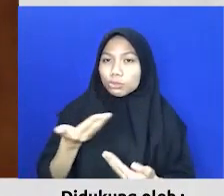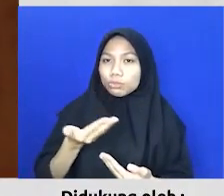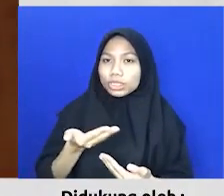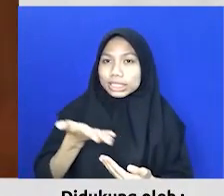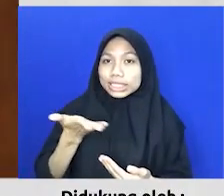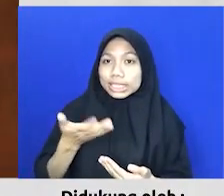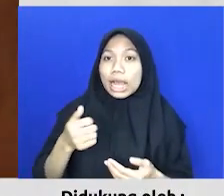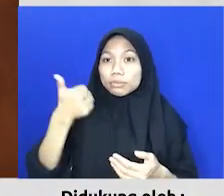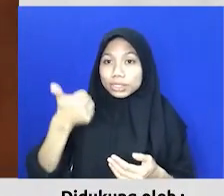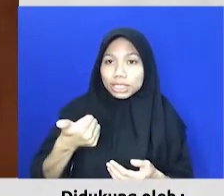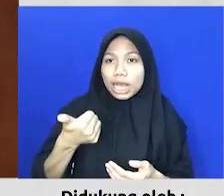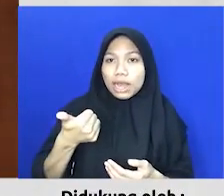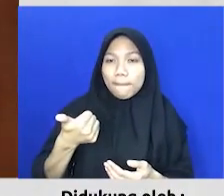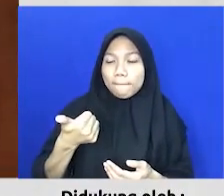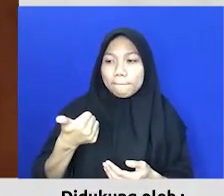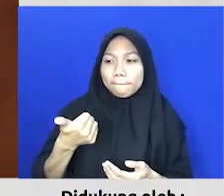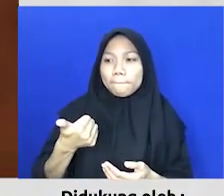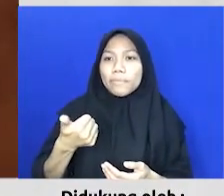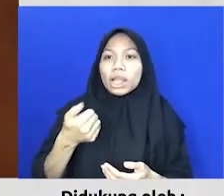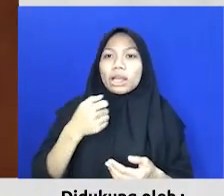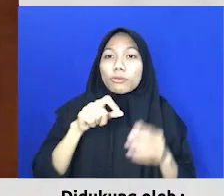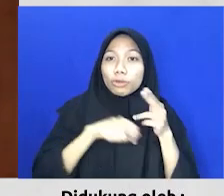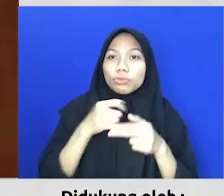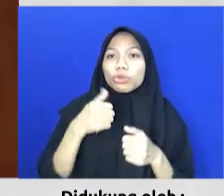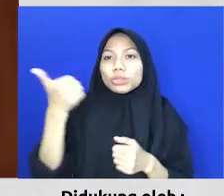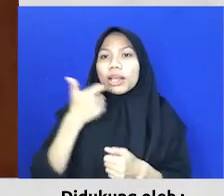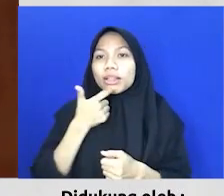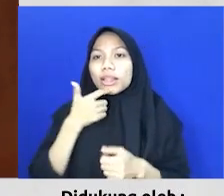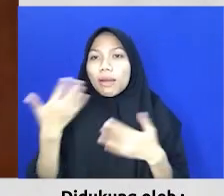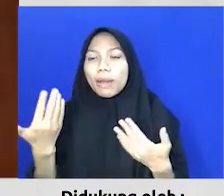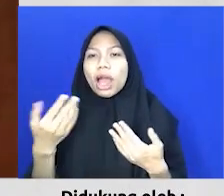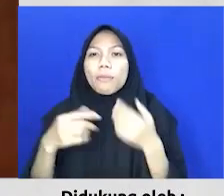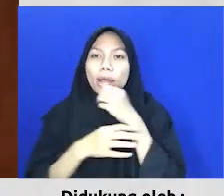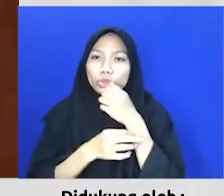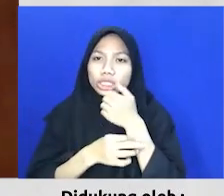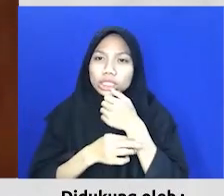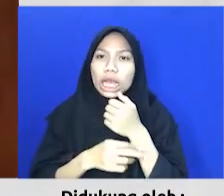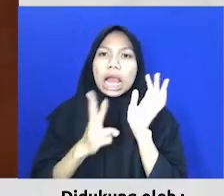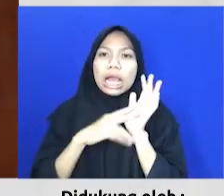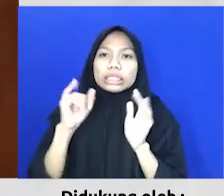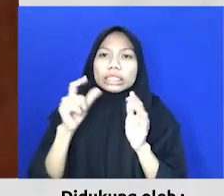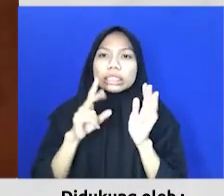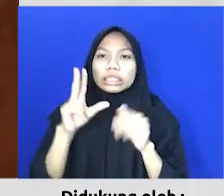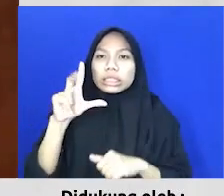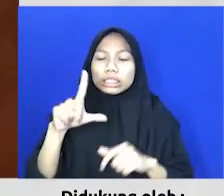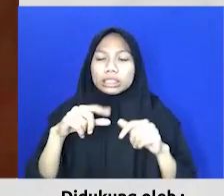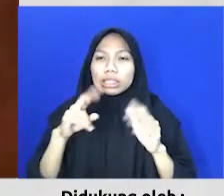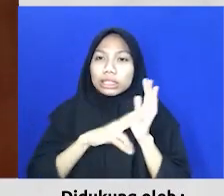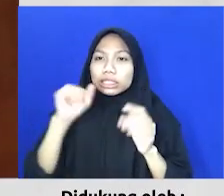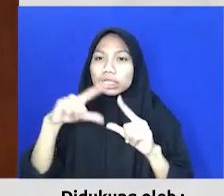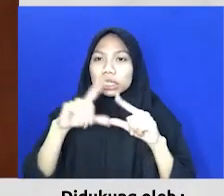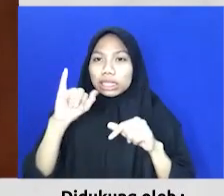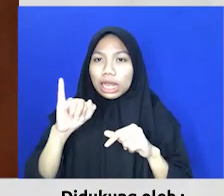itu menghindar. Nah, ya, betul. Ya, terus terang ya, mengacu ke dalam. Jadi kalau kita berdebat itu